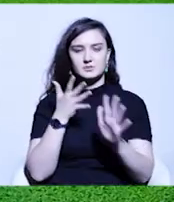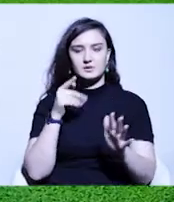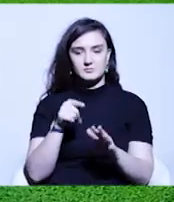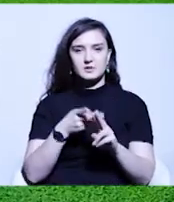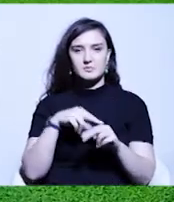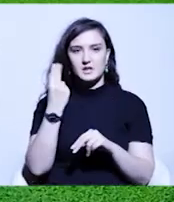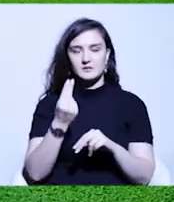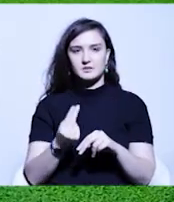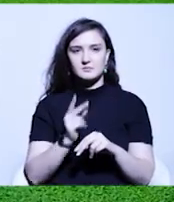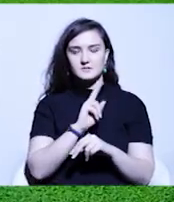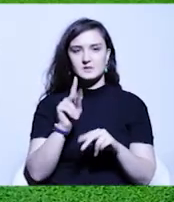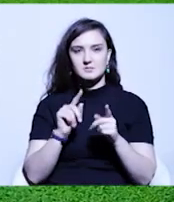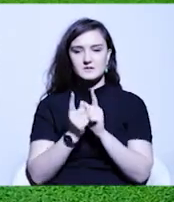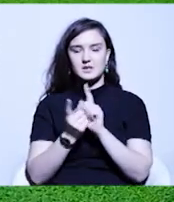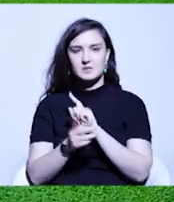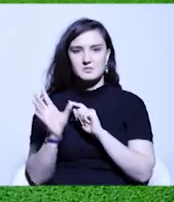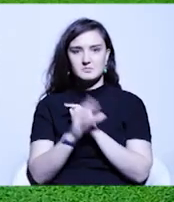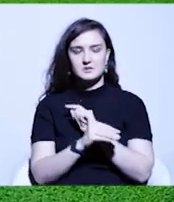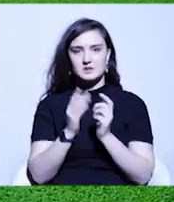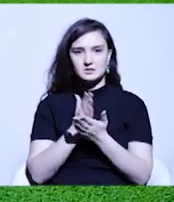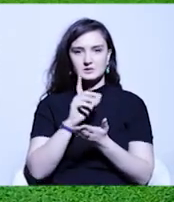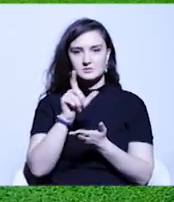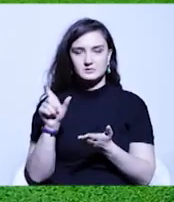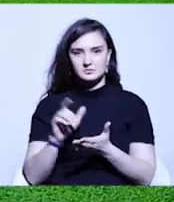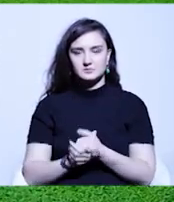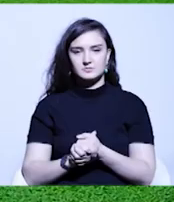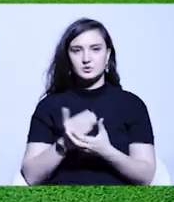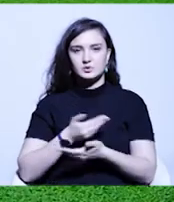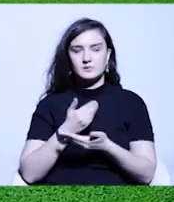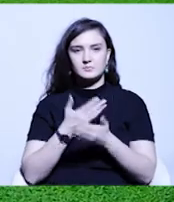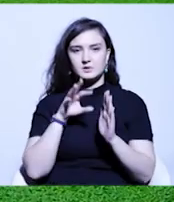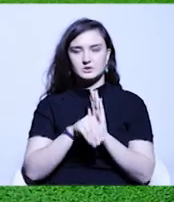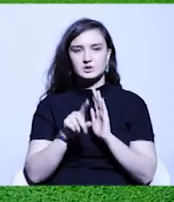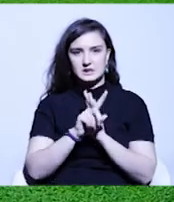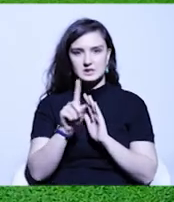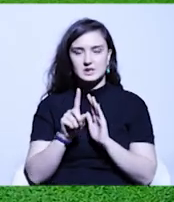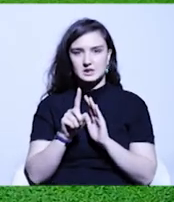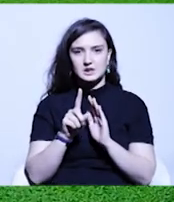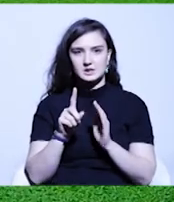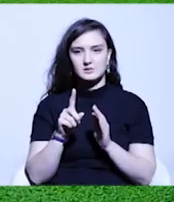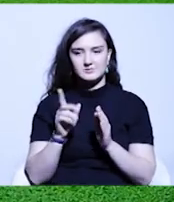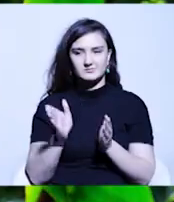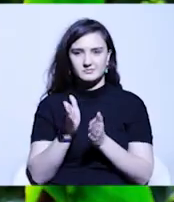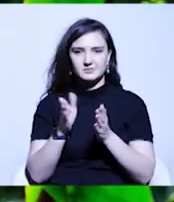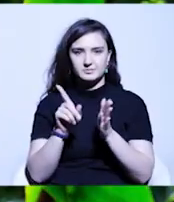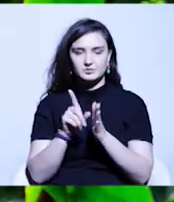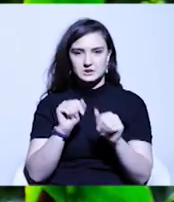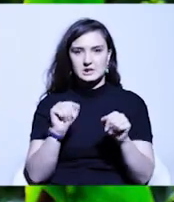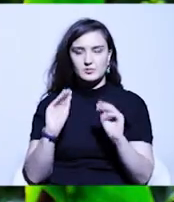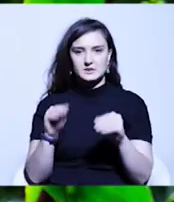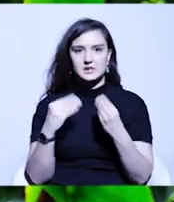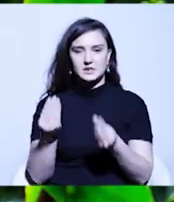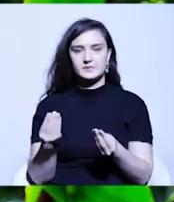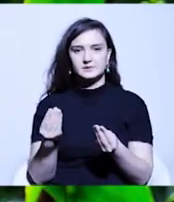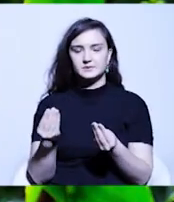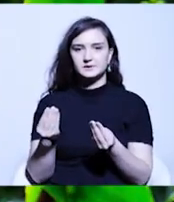აი ამ ხატრებს, რომლებიც ამ ცვლილებების ავტორები არიან ცხოვრებაში, რაღაცნაირად აგულიანებენ, შესაძლებლობას